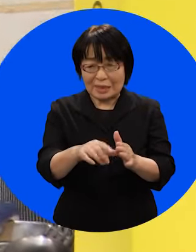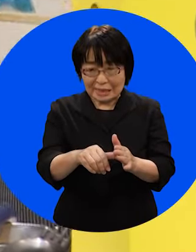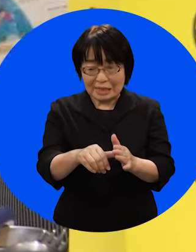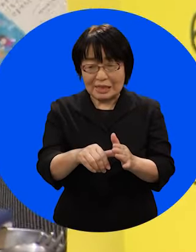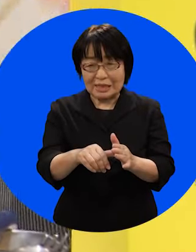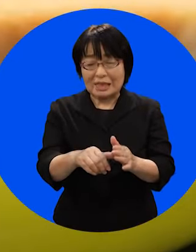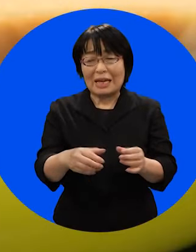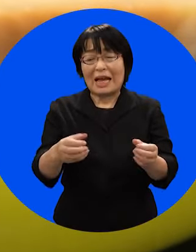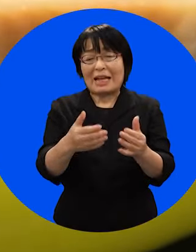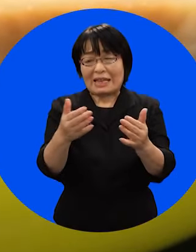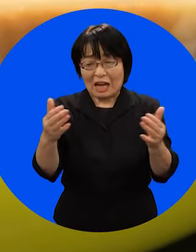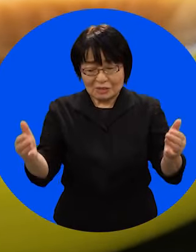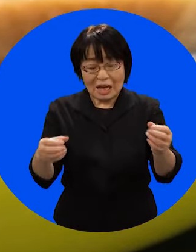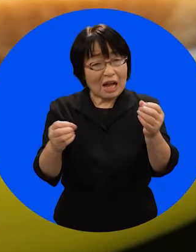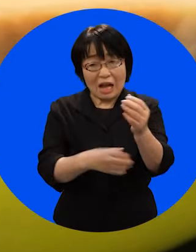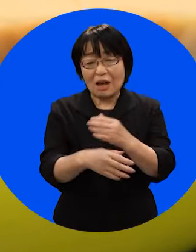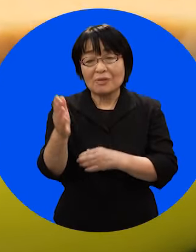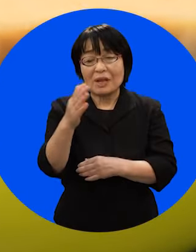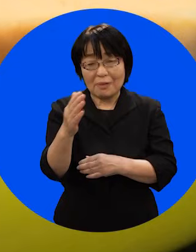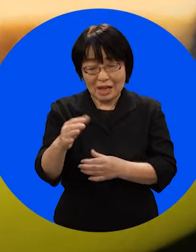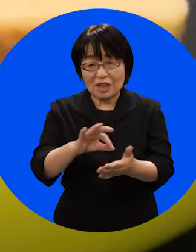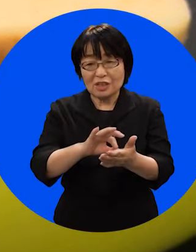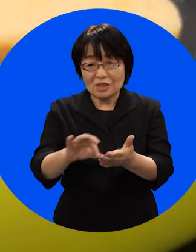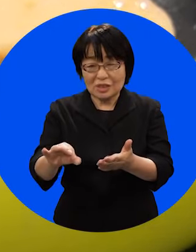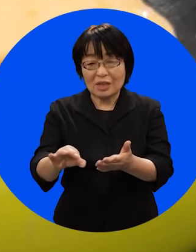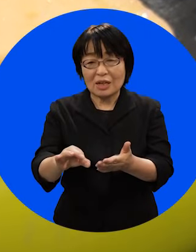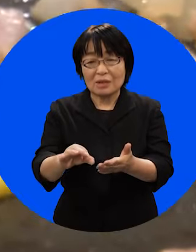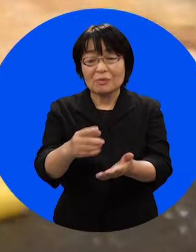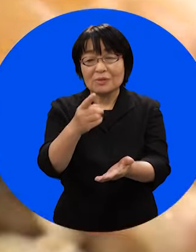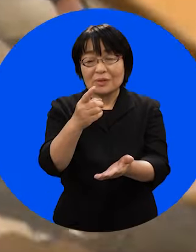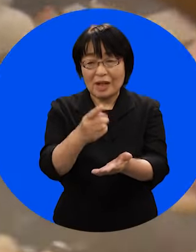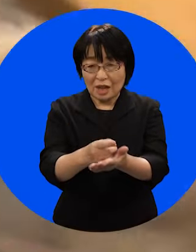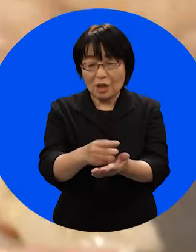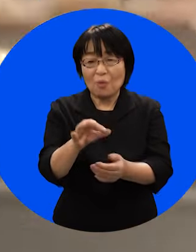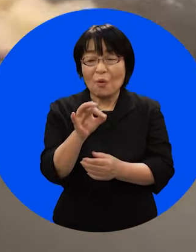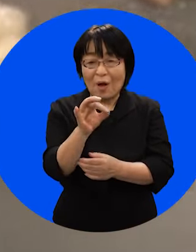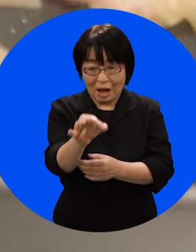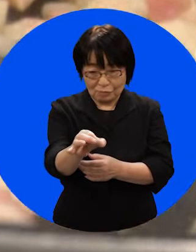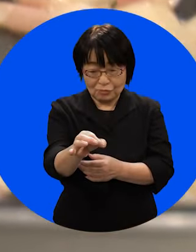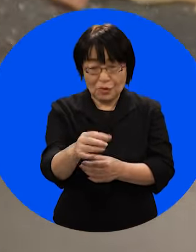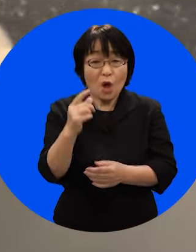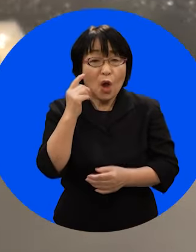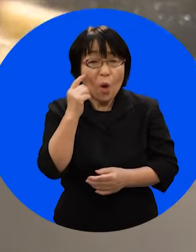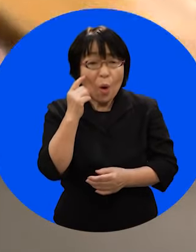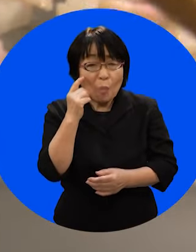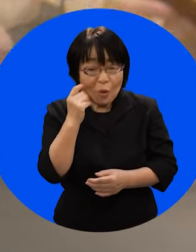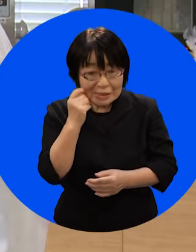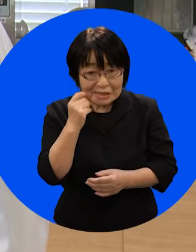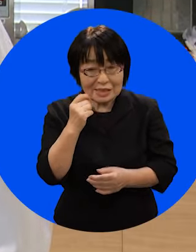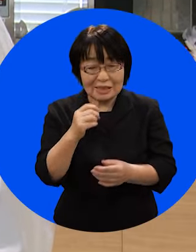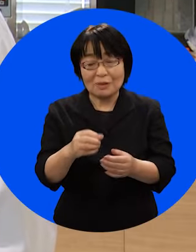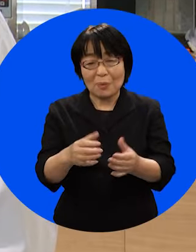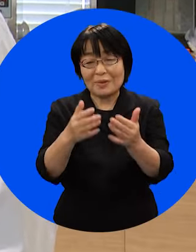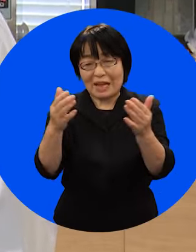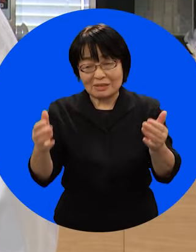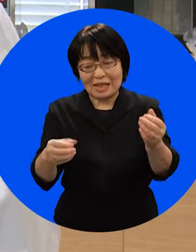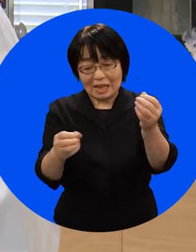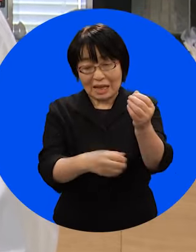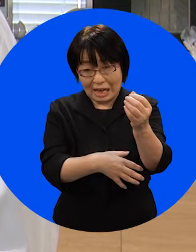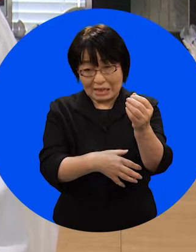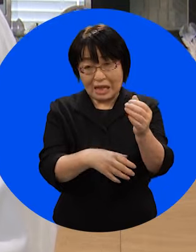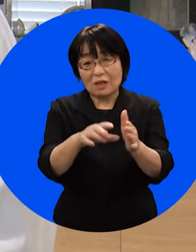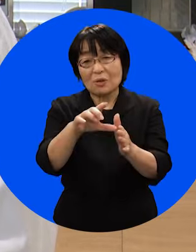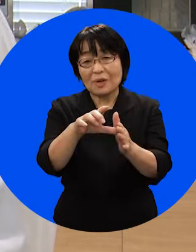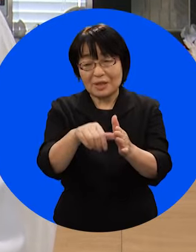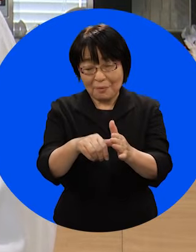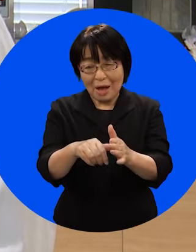りしないで使い切れる量を購入するとか、もし買ってしまったら今日のように無駄にしないお料理にして